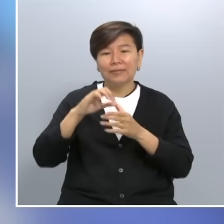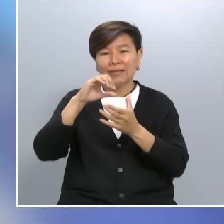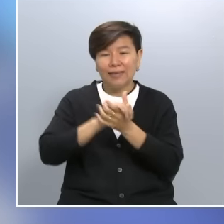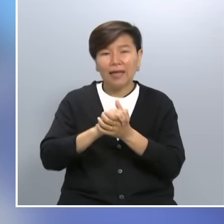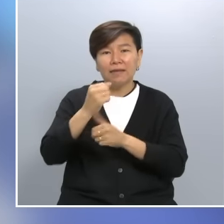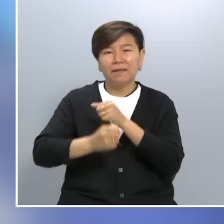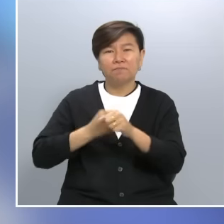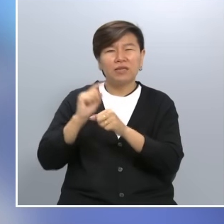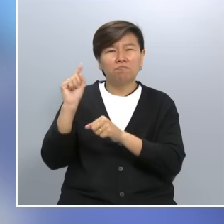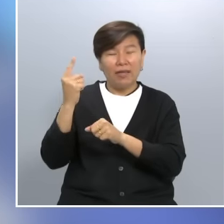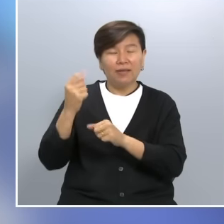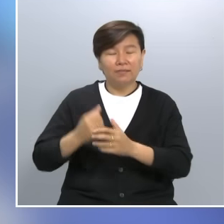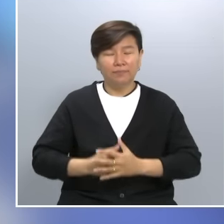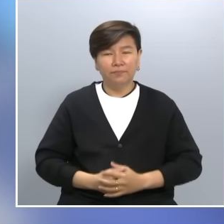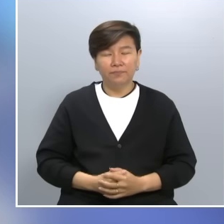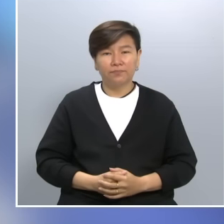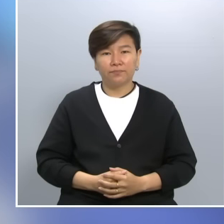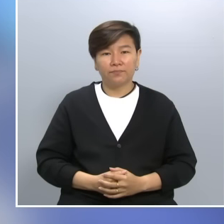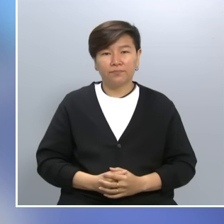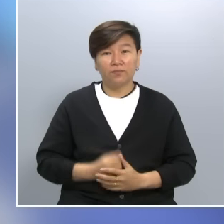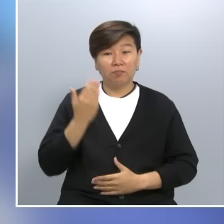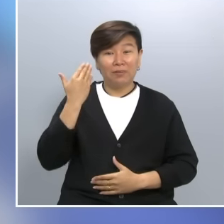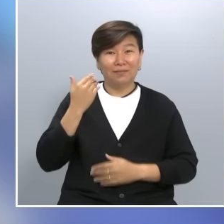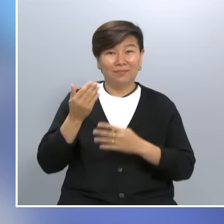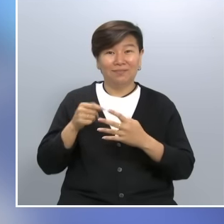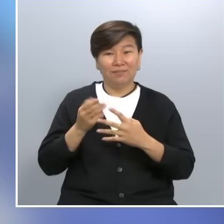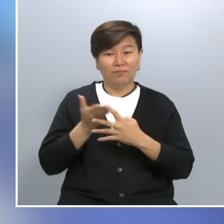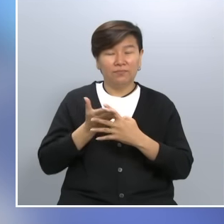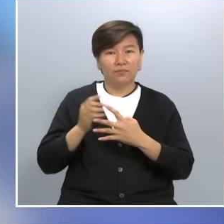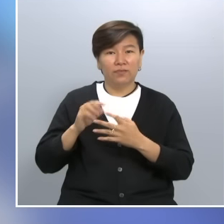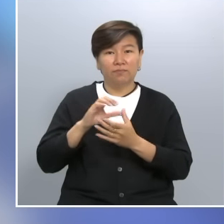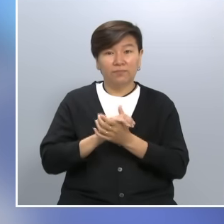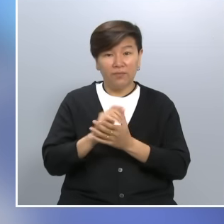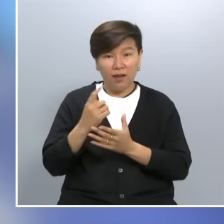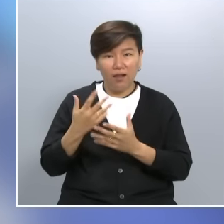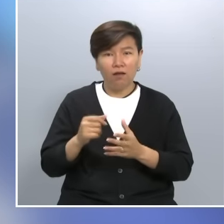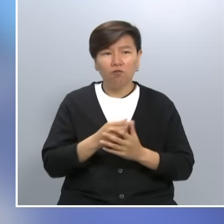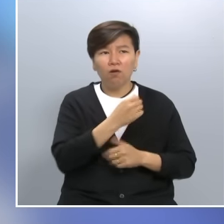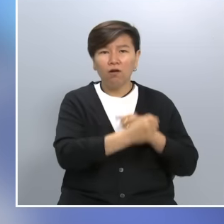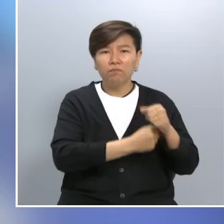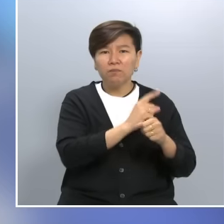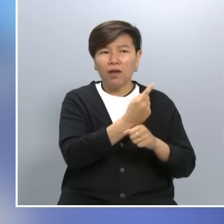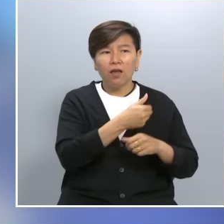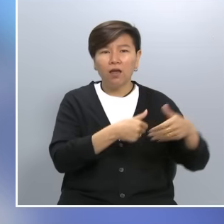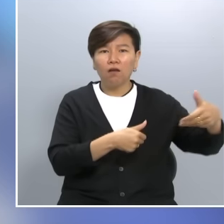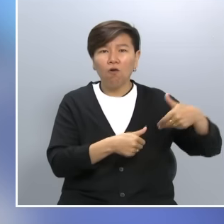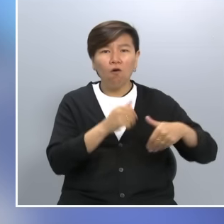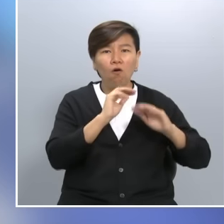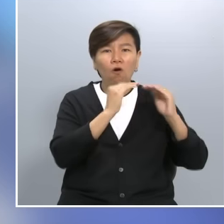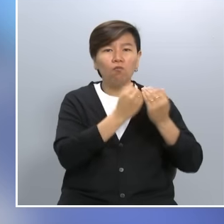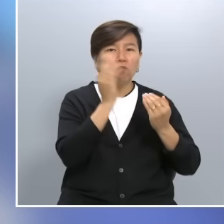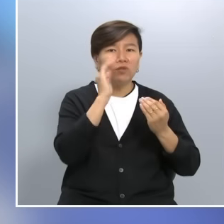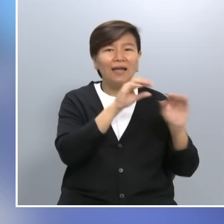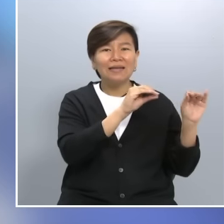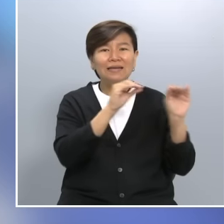ใหม่เมื่อช่วงต้นปีนี้ล่ะค่ะแต่พอถึงปีใหม่ครอบครัวฝ่ายชายเนี่ยบอกว่าขอเลื่อนขอเลื่อนงานแต่งเป็นช่วง